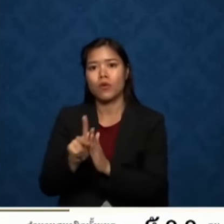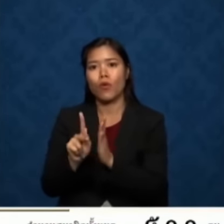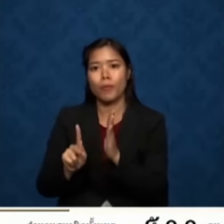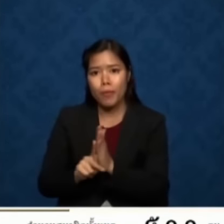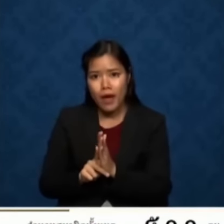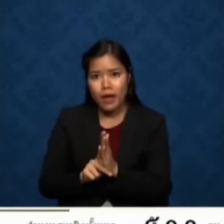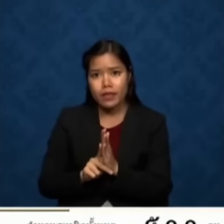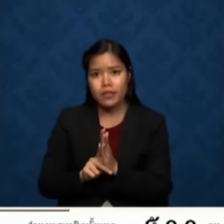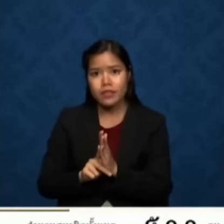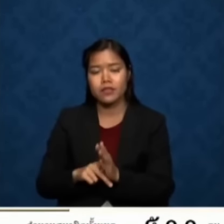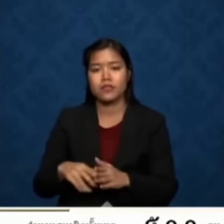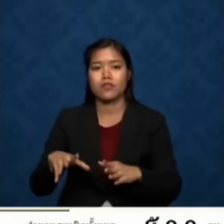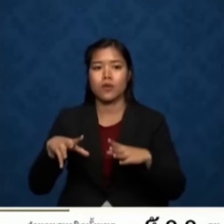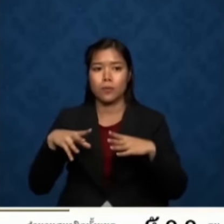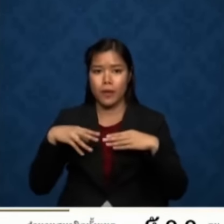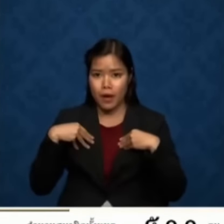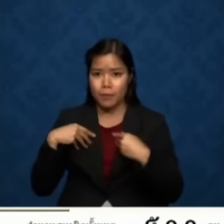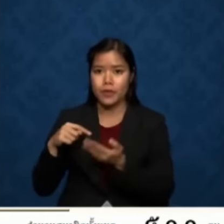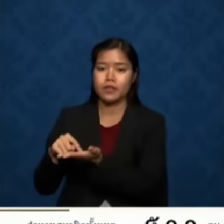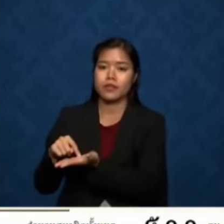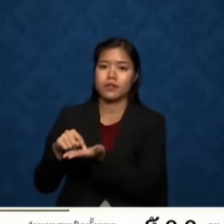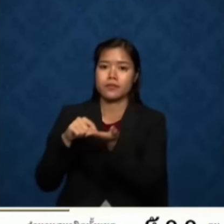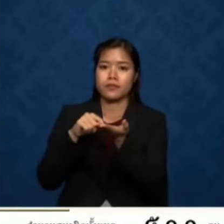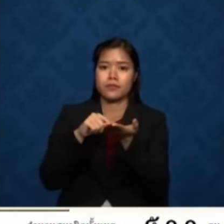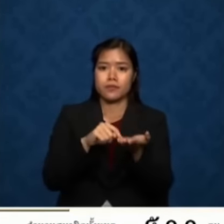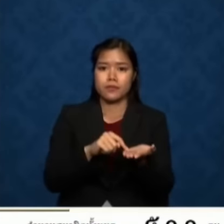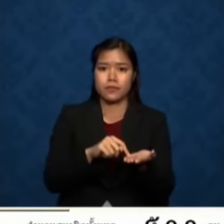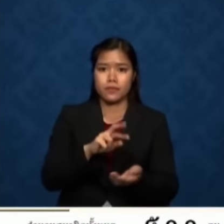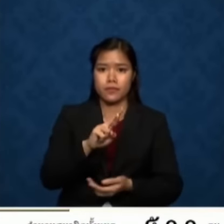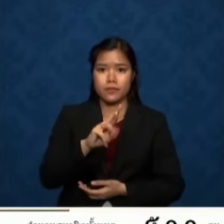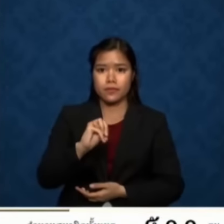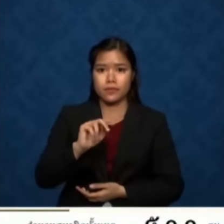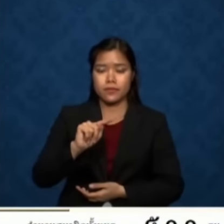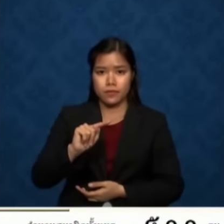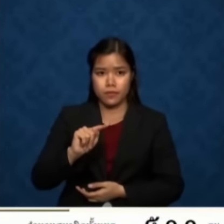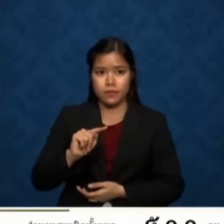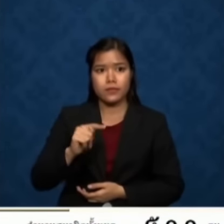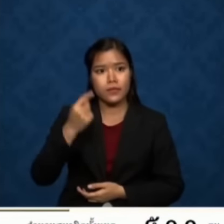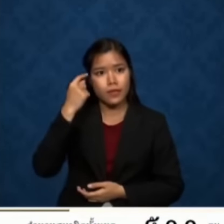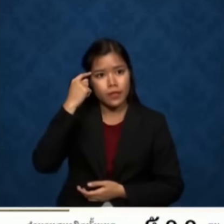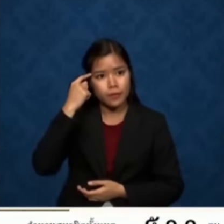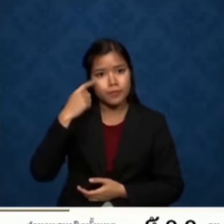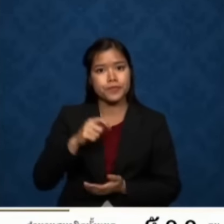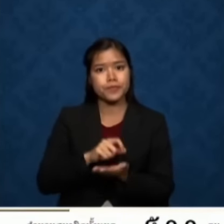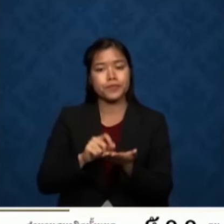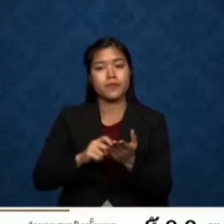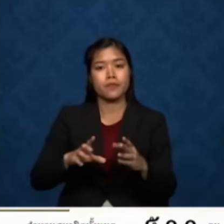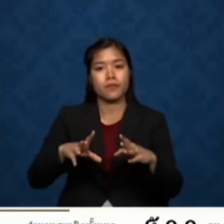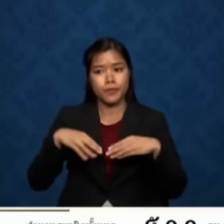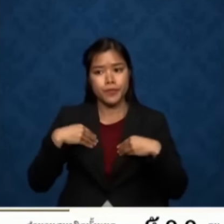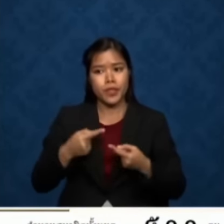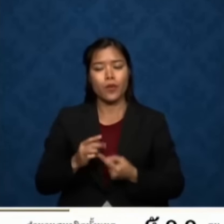ท่านก็เสนอมาก็ให้รัฐตีเห็นชอบแต่ผมเองเรื่องนี้เป็นเรื่อง